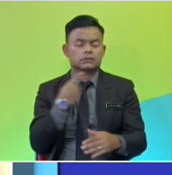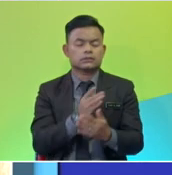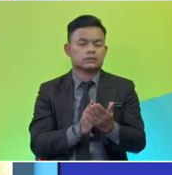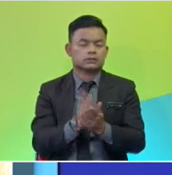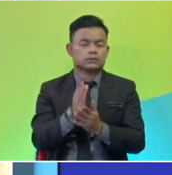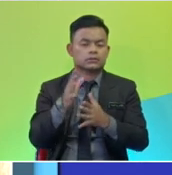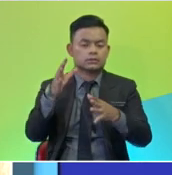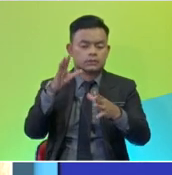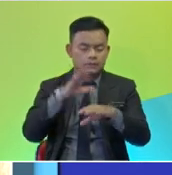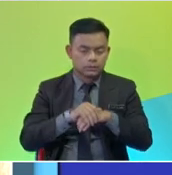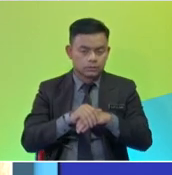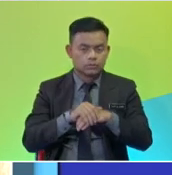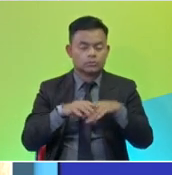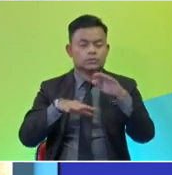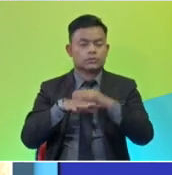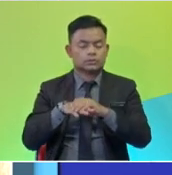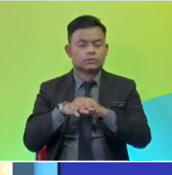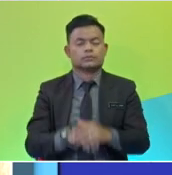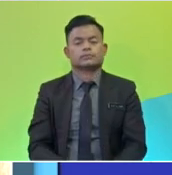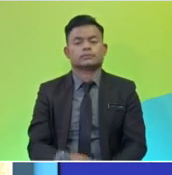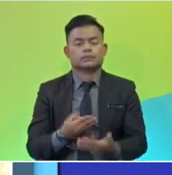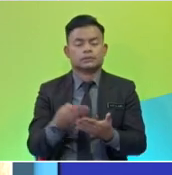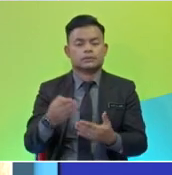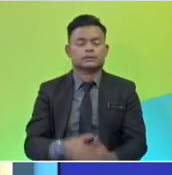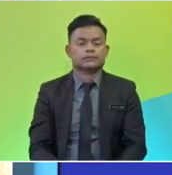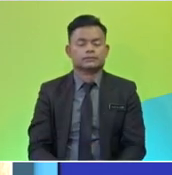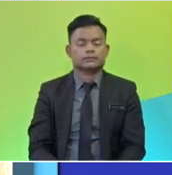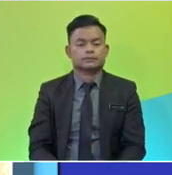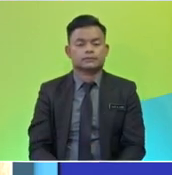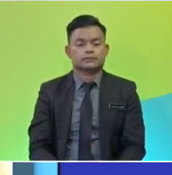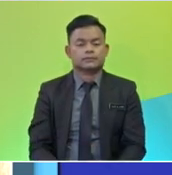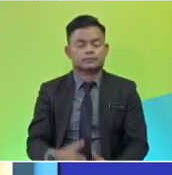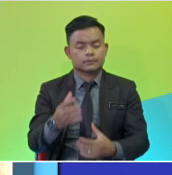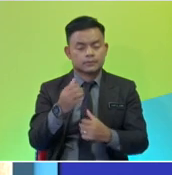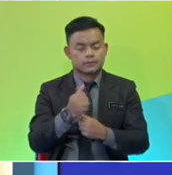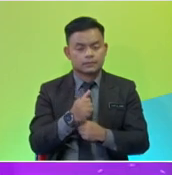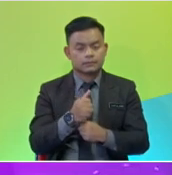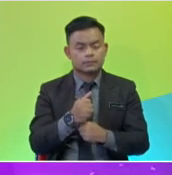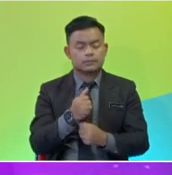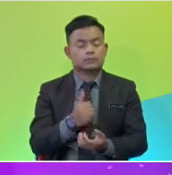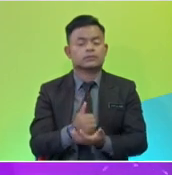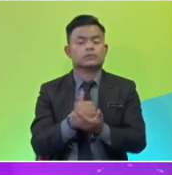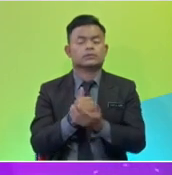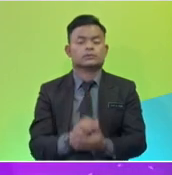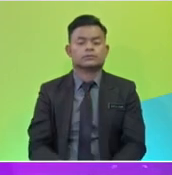adik-adik di rumah kita mesti minta tolong dengan ibu BAP kadangkadang Ibu Bapa pun boleh tercederalah kan